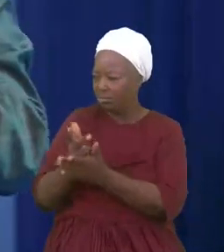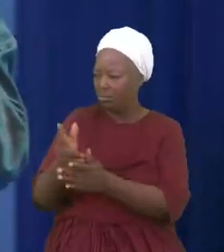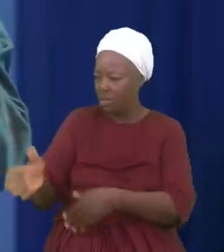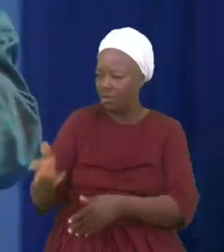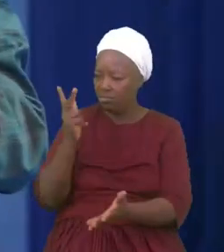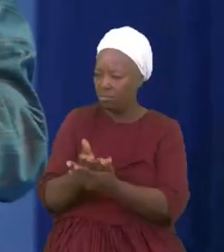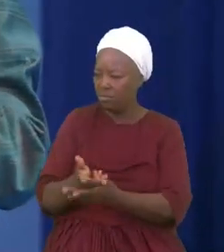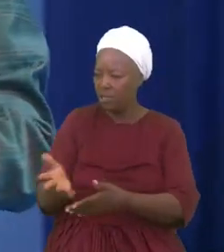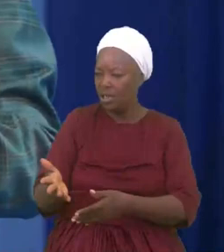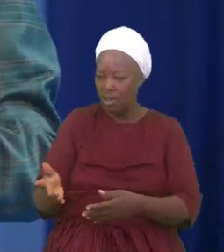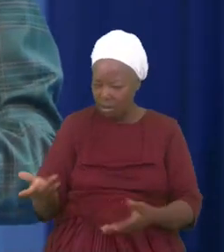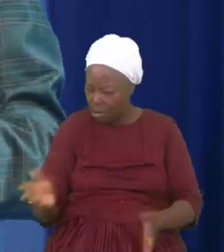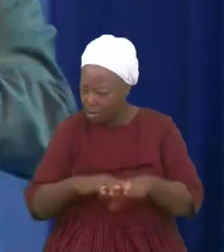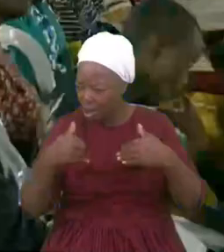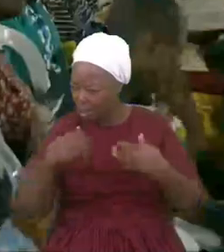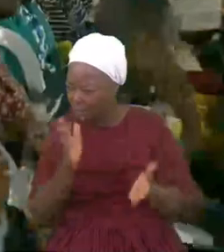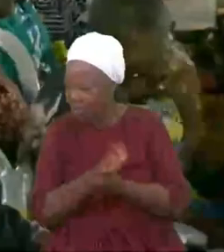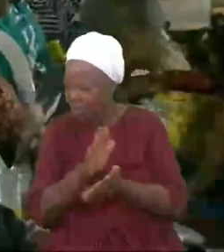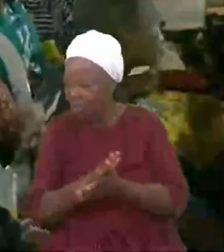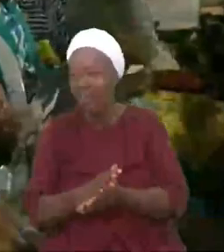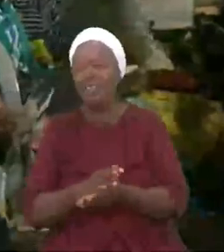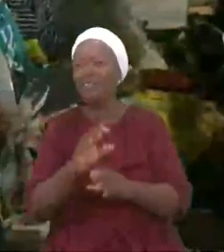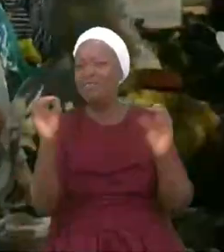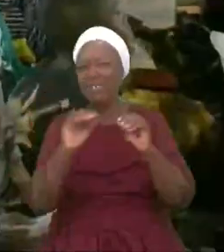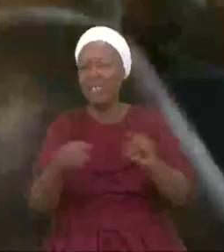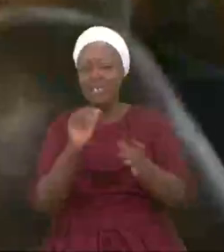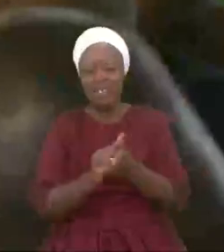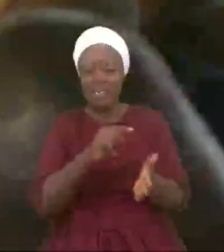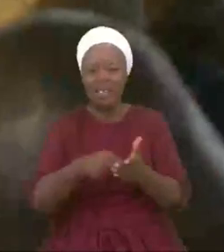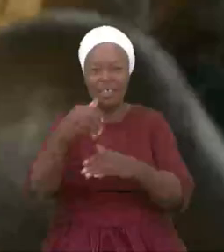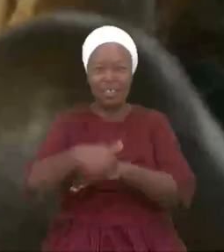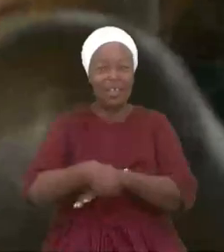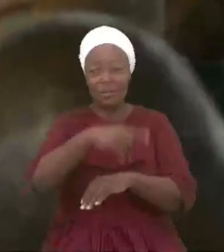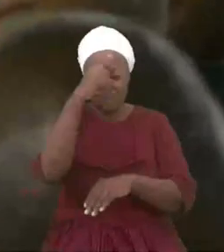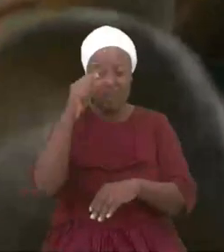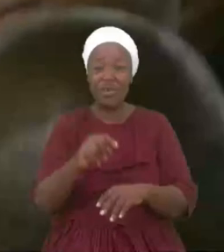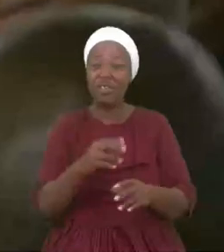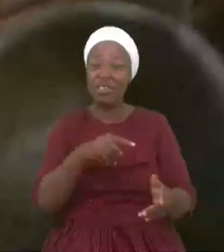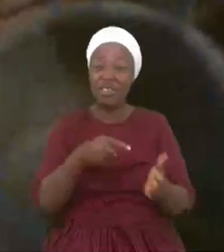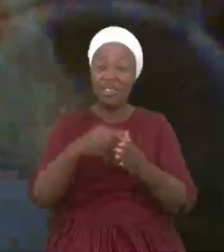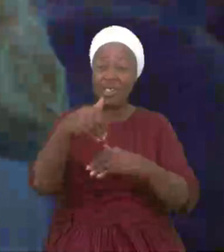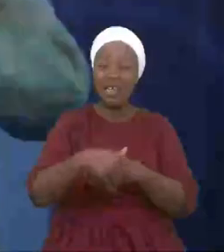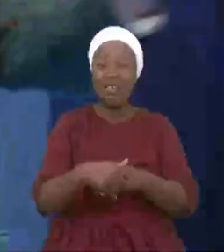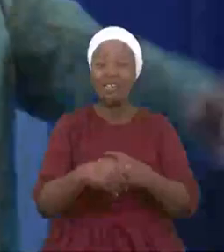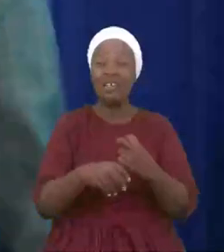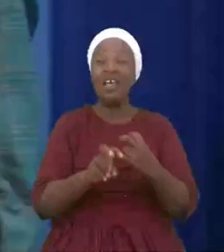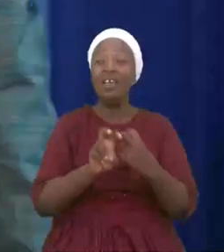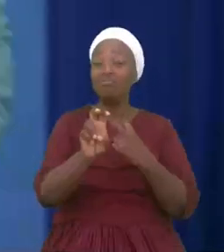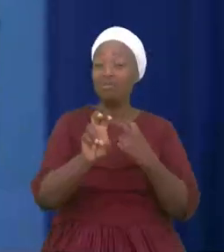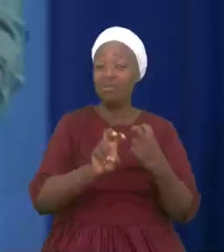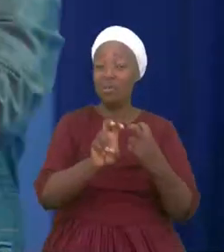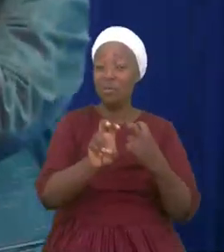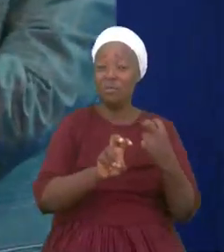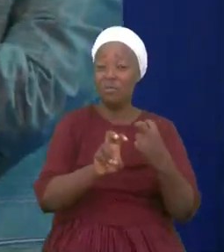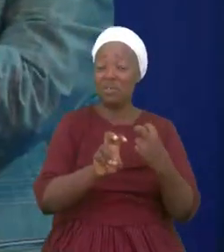chemin et guérison et garde ta voiture ici et ce soir il n'y a pas à faire de pièces il n'y a pas